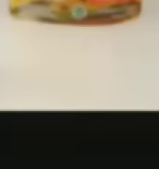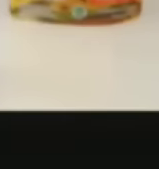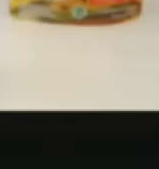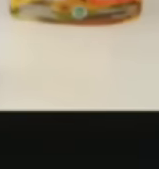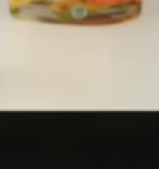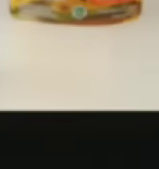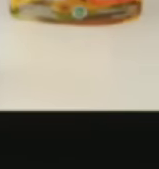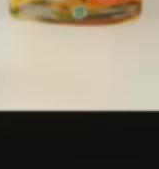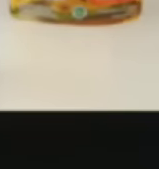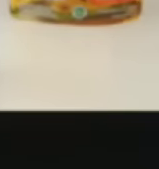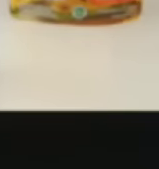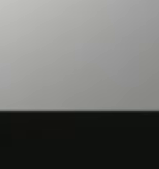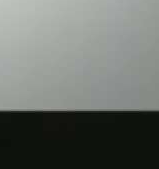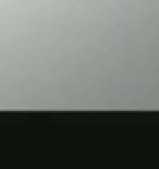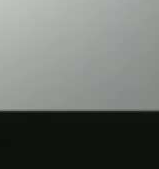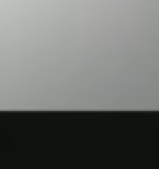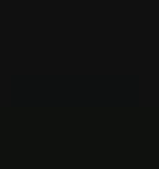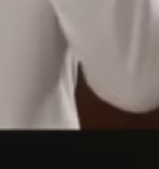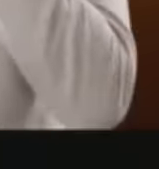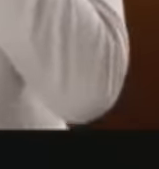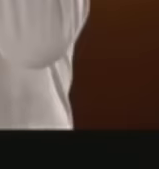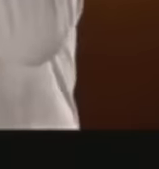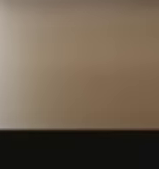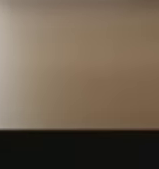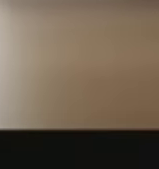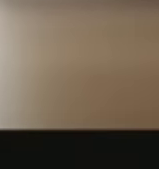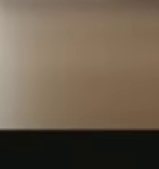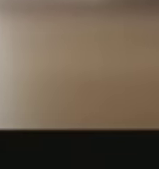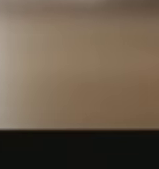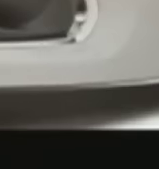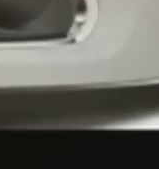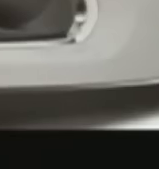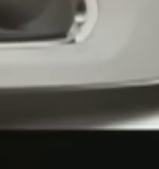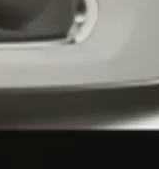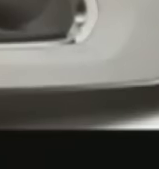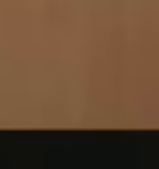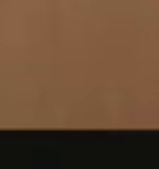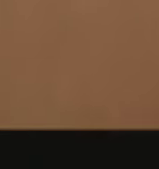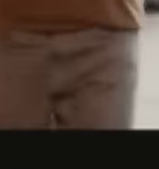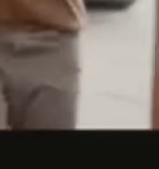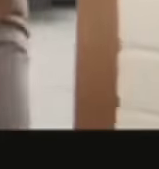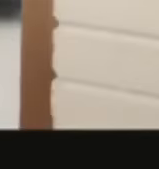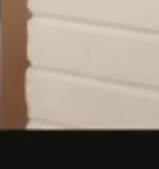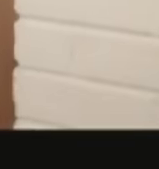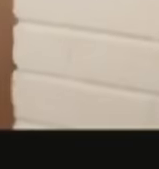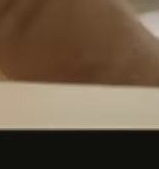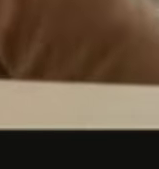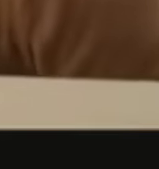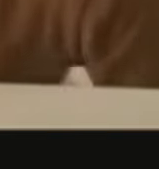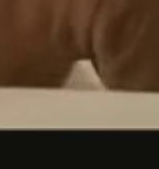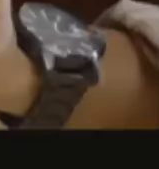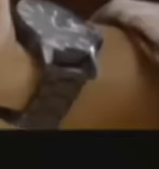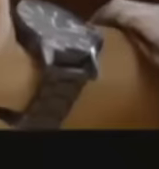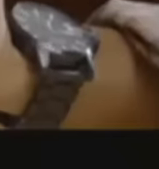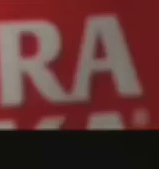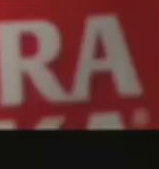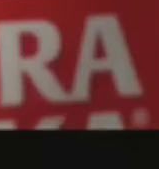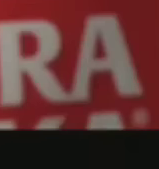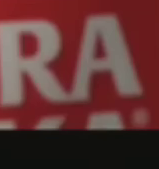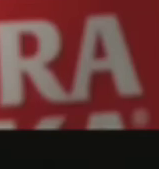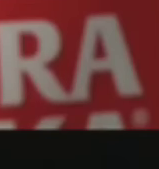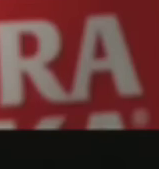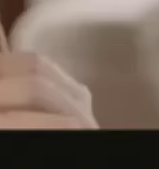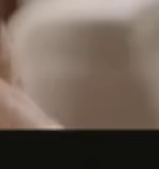Nutri Cake, enak dan praktis. Oh, Risa. Torabika. Cappuccino. Selalu ada cara buat Torabika Cappuccino. Creamy